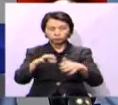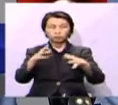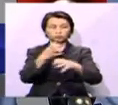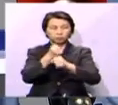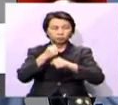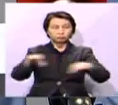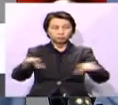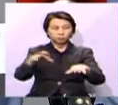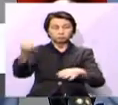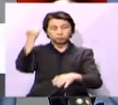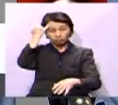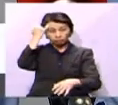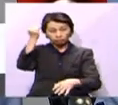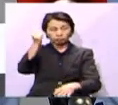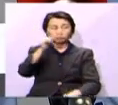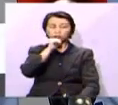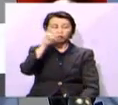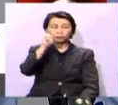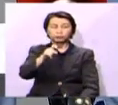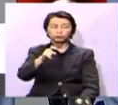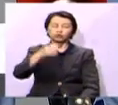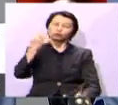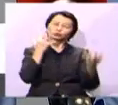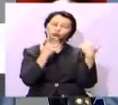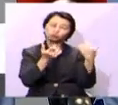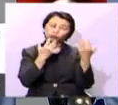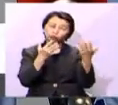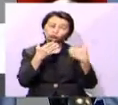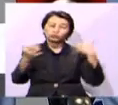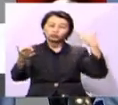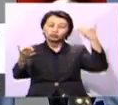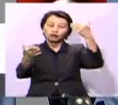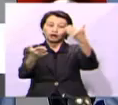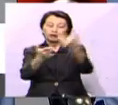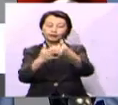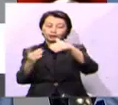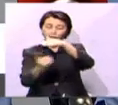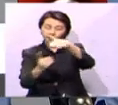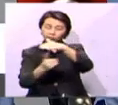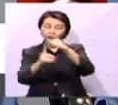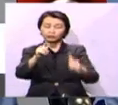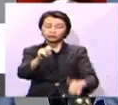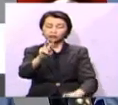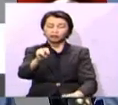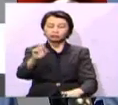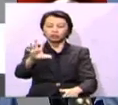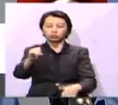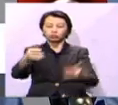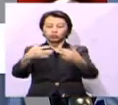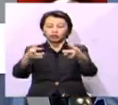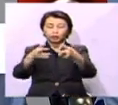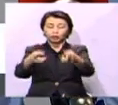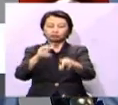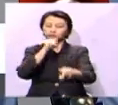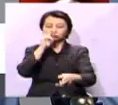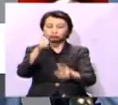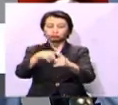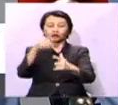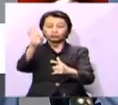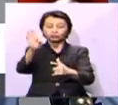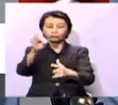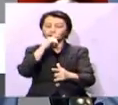sebagai idea. Tak perlu kita tunggu sehingga dasar TN50 dilancarkan pada bulan